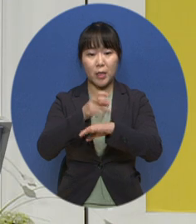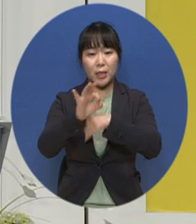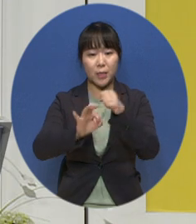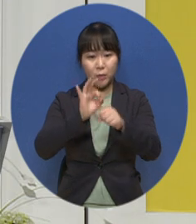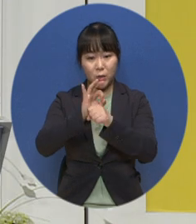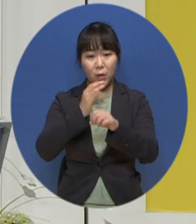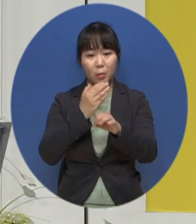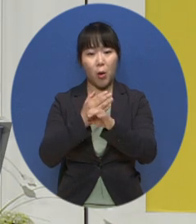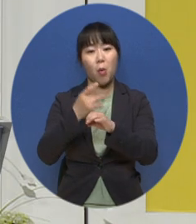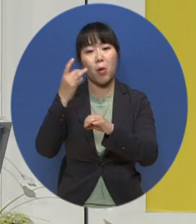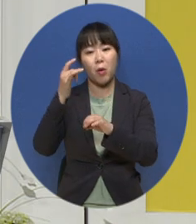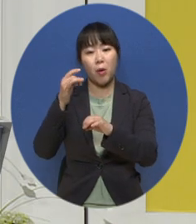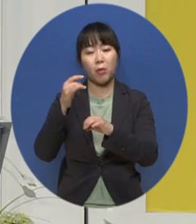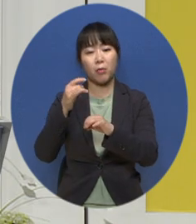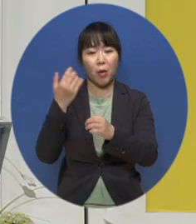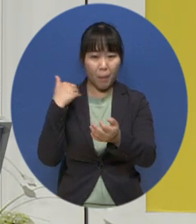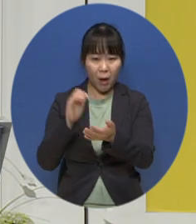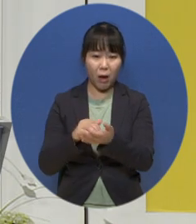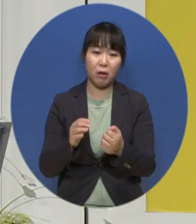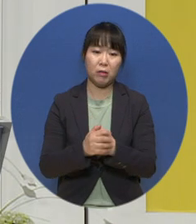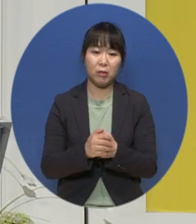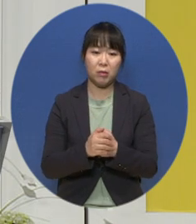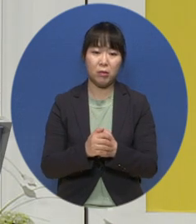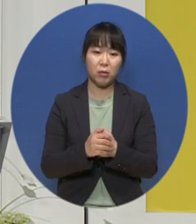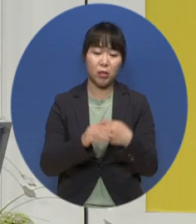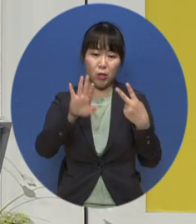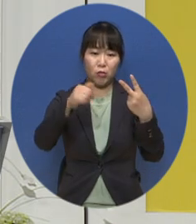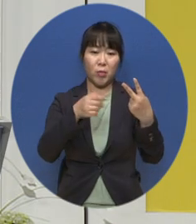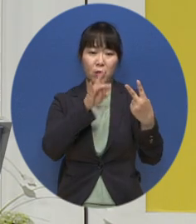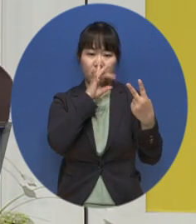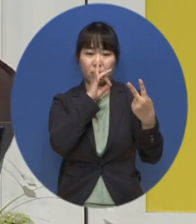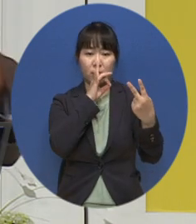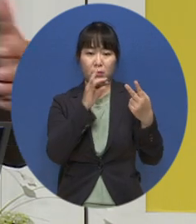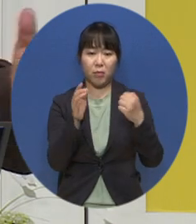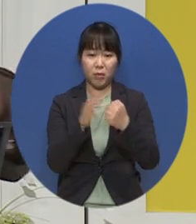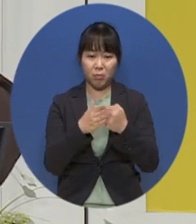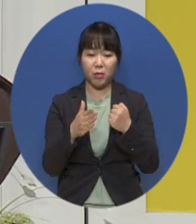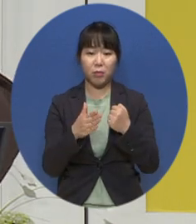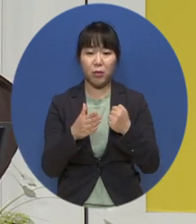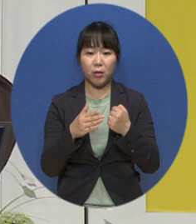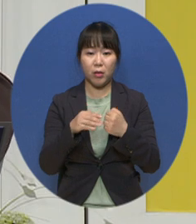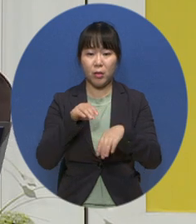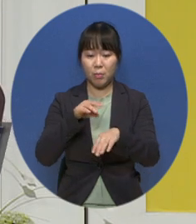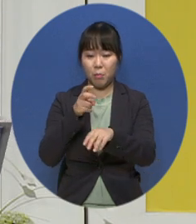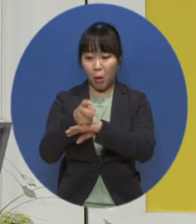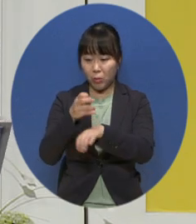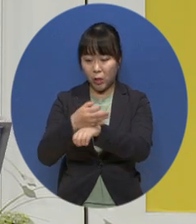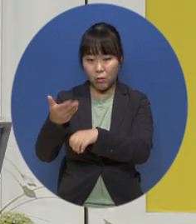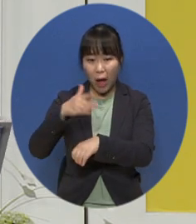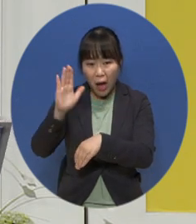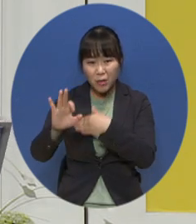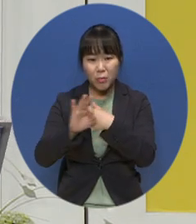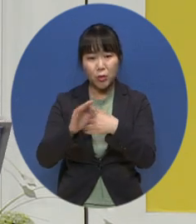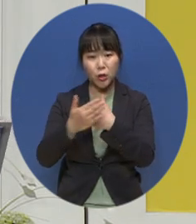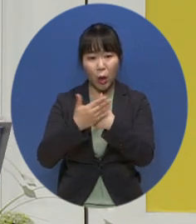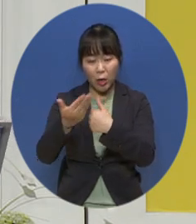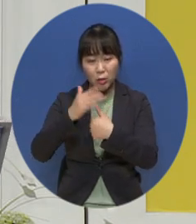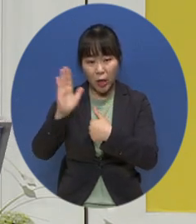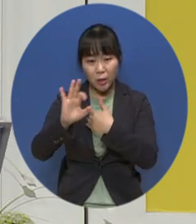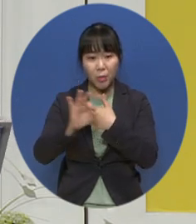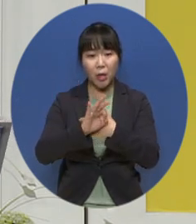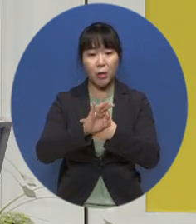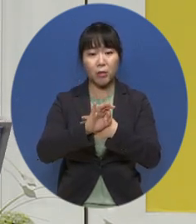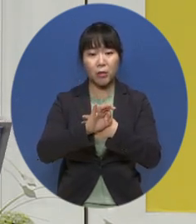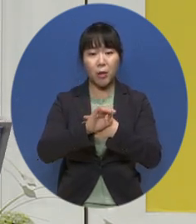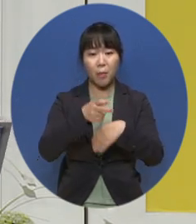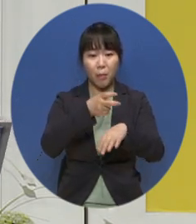원 대화에 돌아가요 2 지원 안됩니다 그게 자기들이 차를 안 사주면 은 지원을 안하면 다시 그 버스